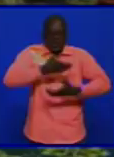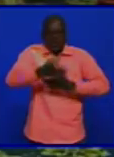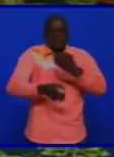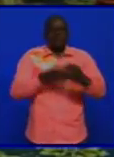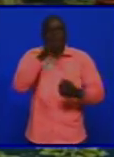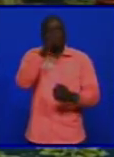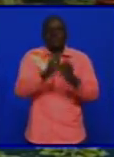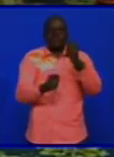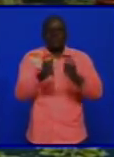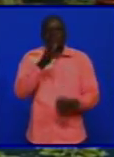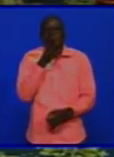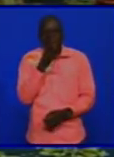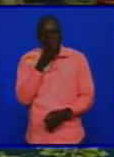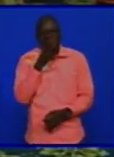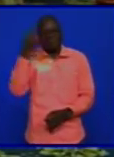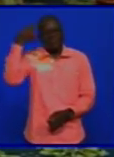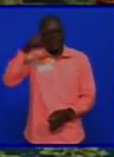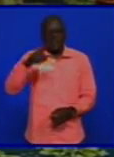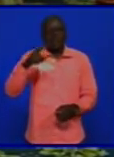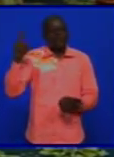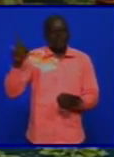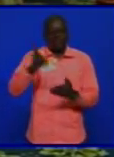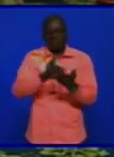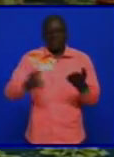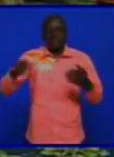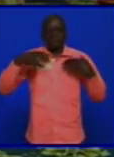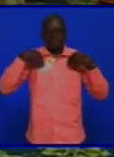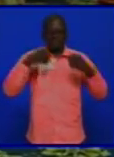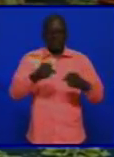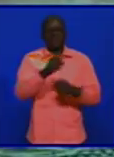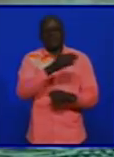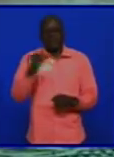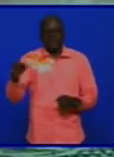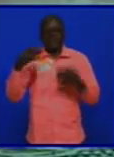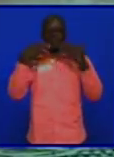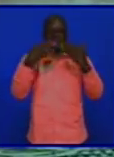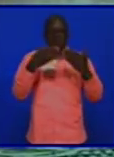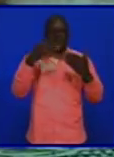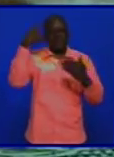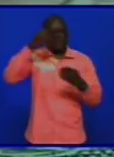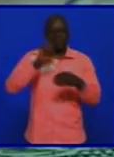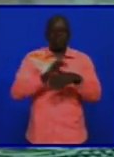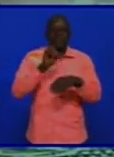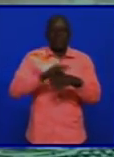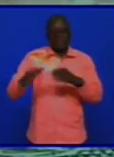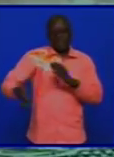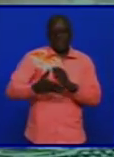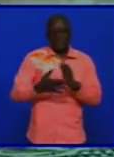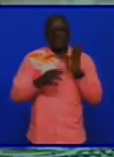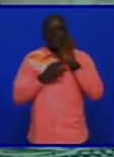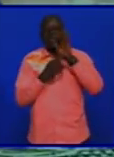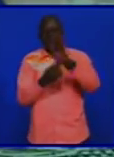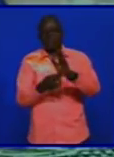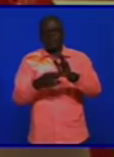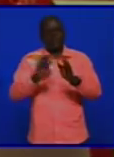maternel. C'est une démarche que le département de la Santé du Burkina salue. Pour le conseiller technique représentant le ministre de la Santé,